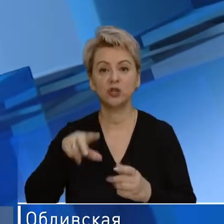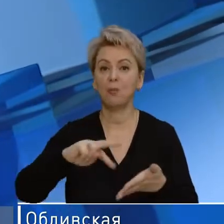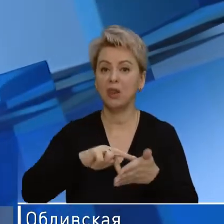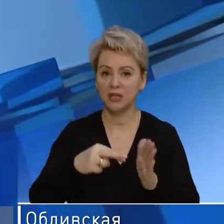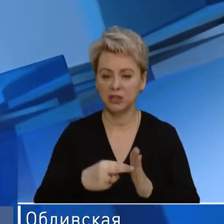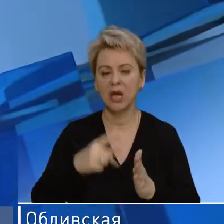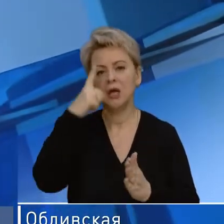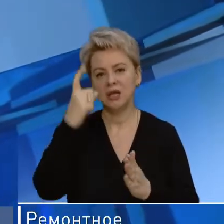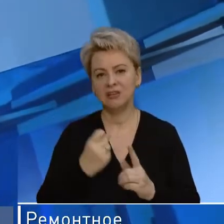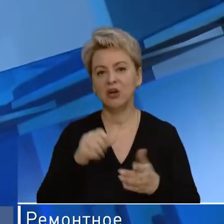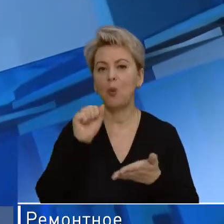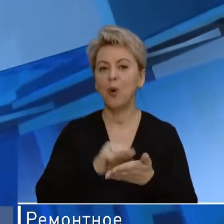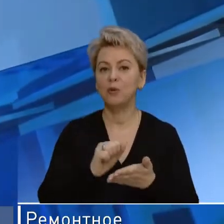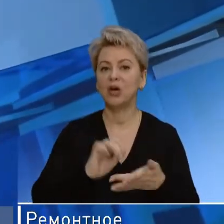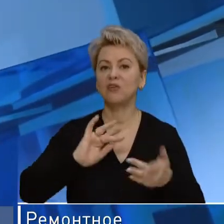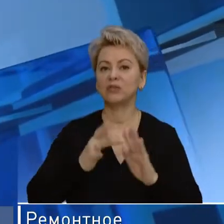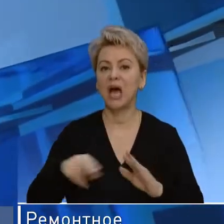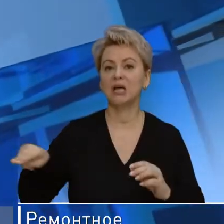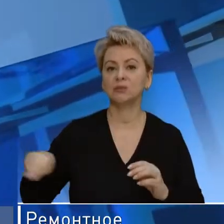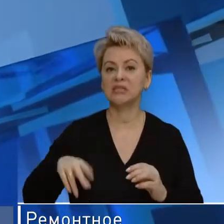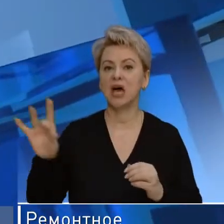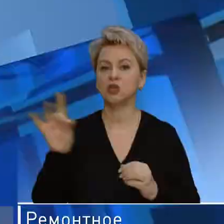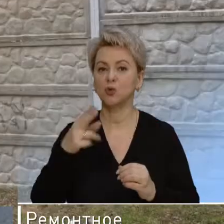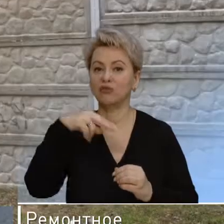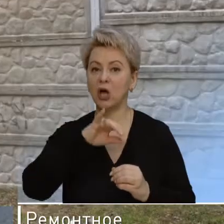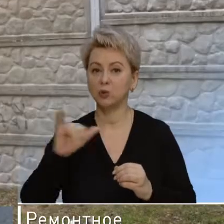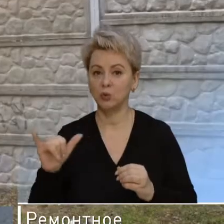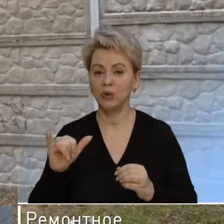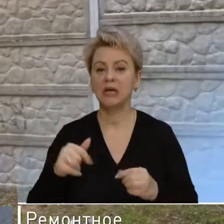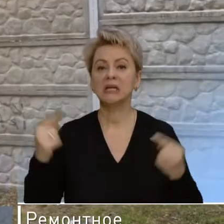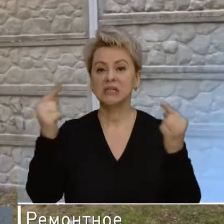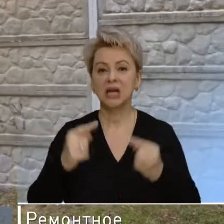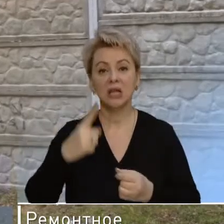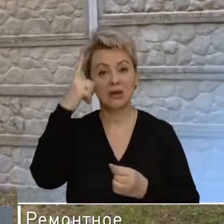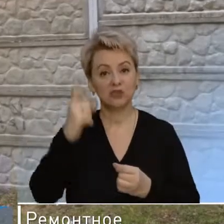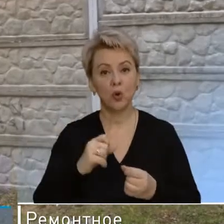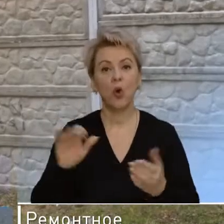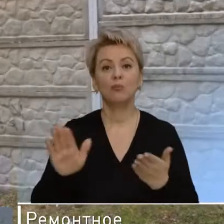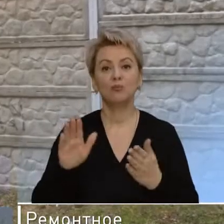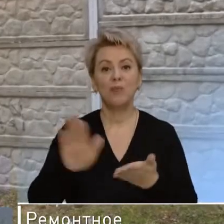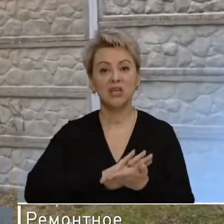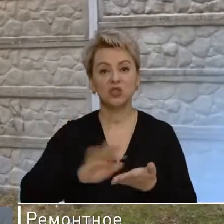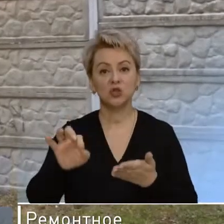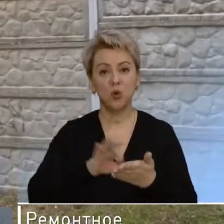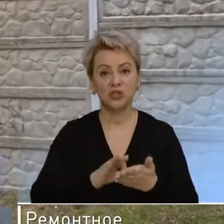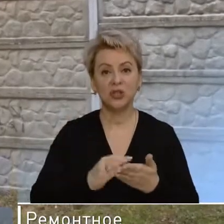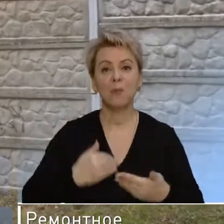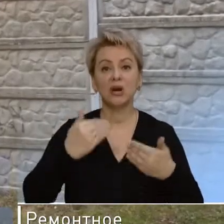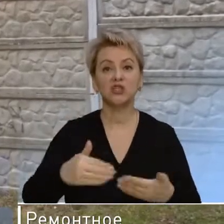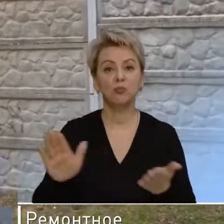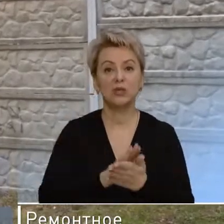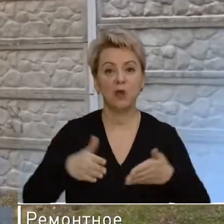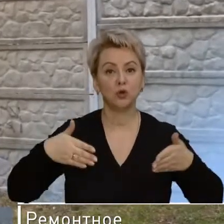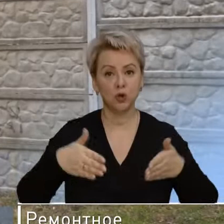планировалось. Информация опубликована на сайте администрации Ростова-на-Дону. Согласно сообщению, бессрочный публичный сервитут на